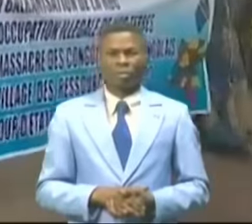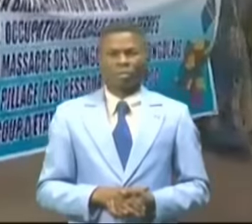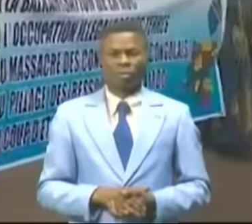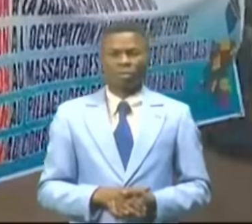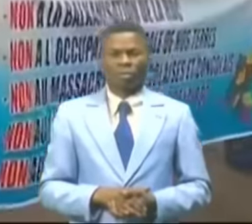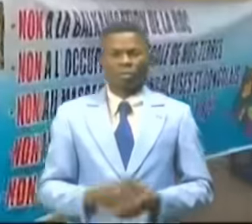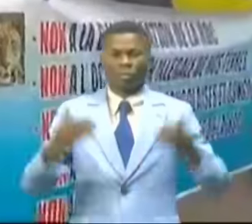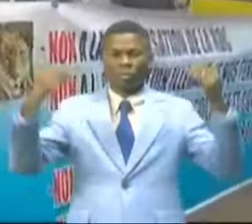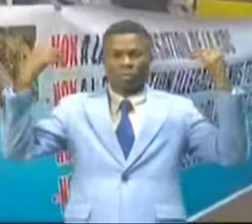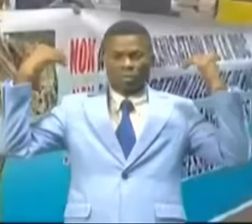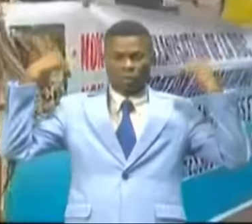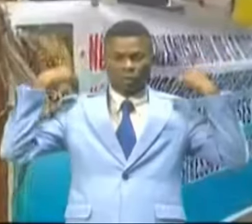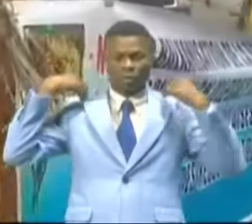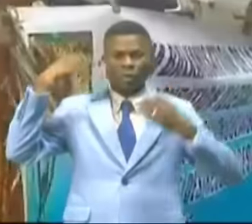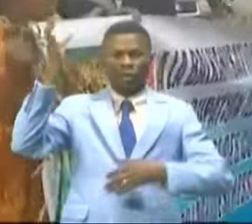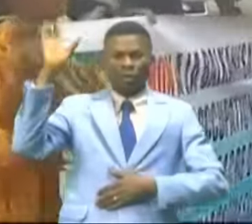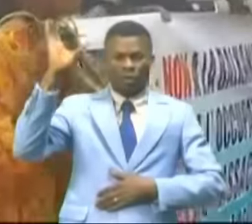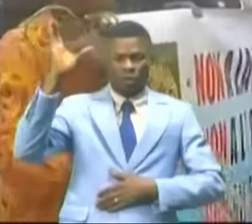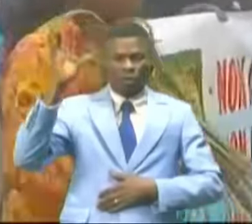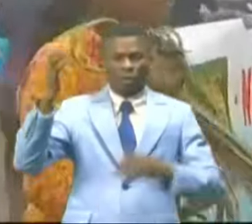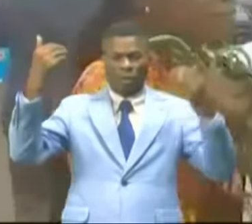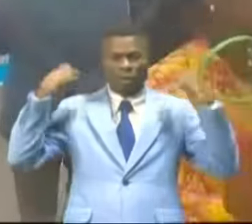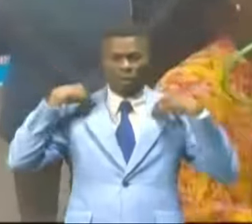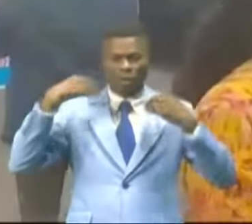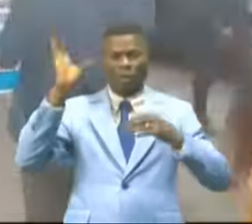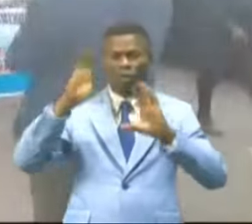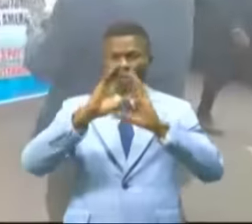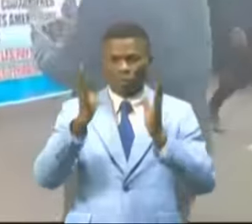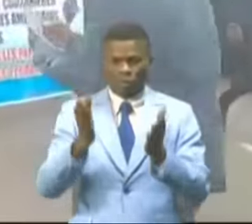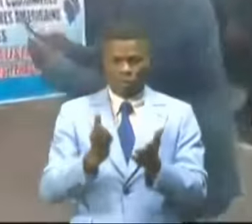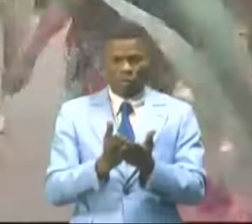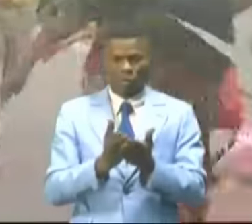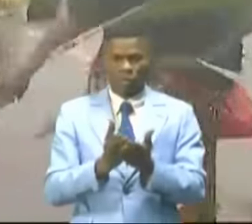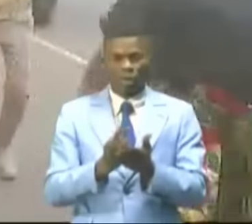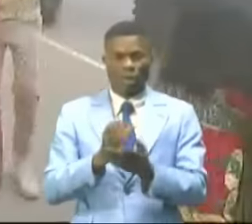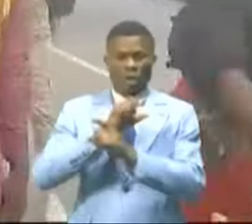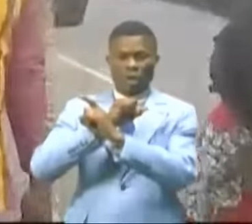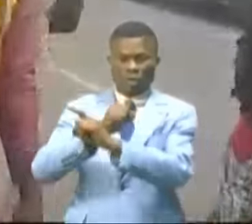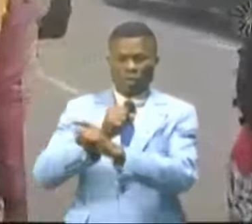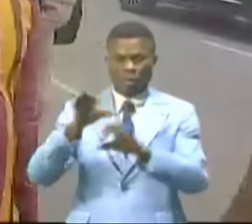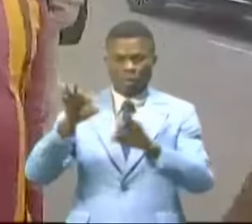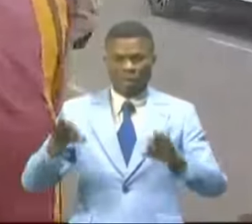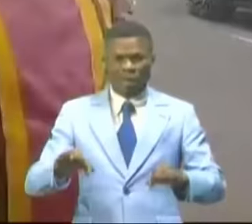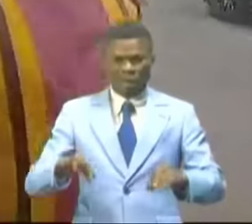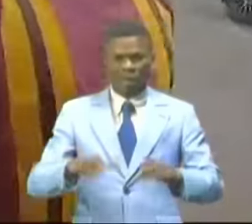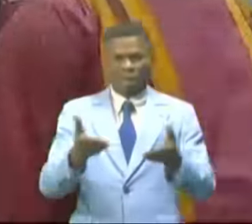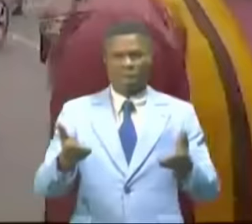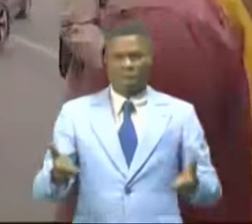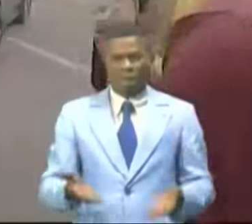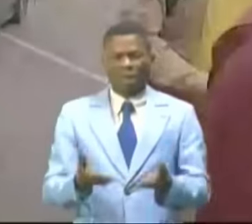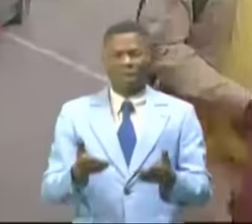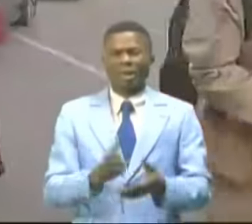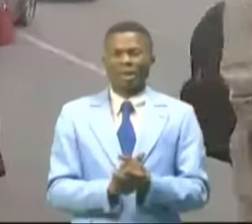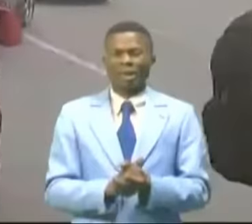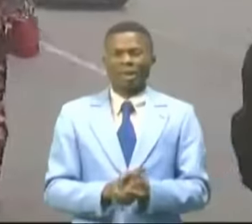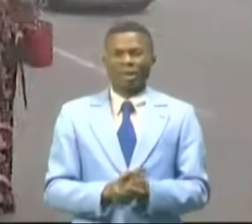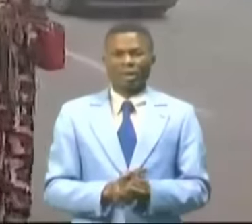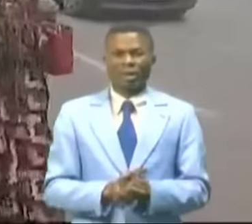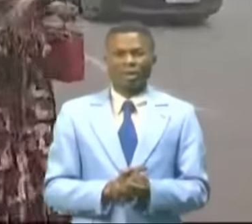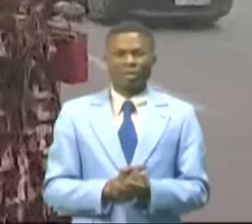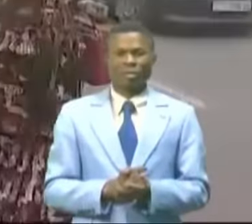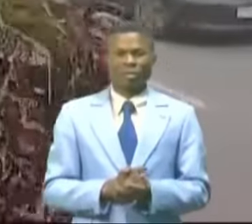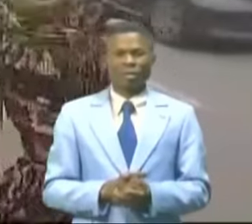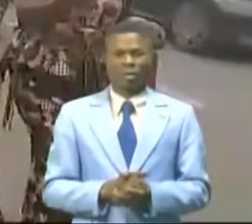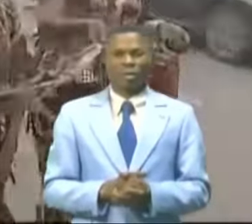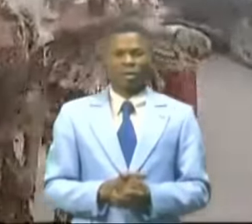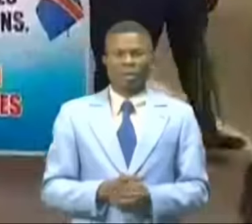Les chefs traditionnels et chefs coutumiers, conservateurs naturels des terres et toute la population congolaise sont